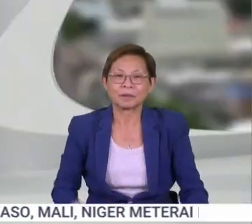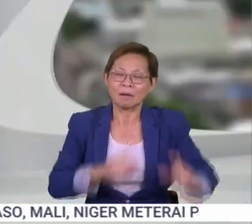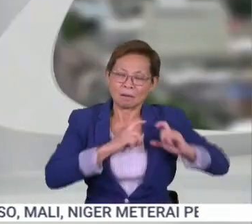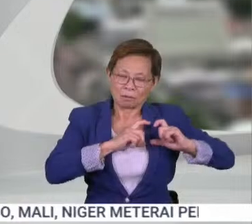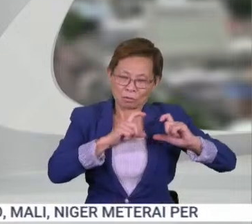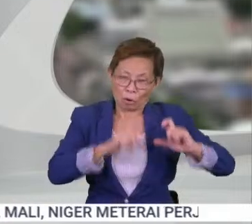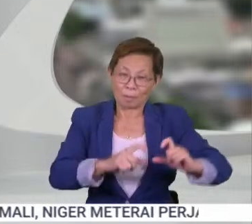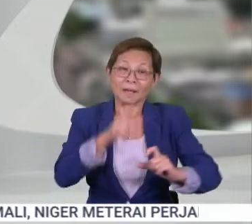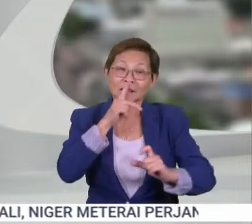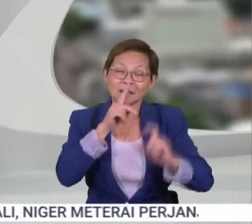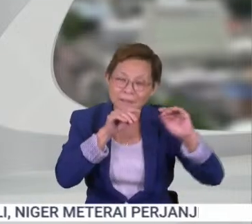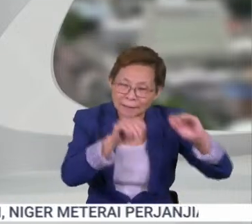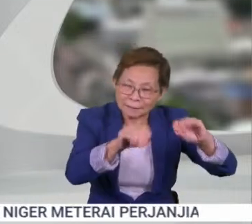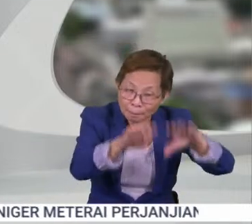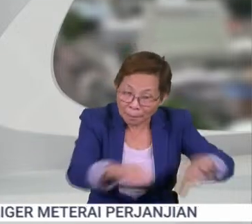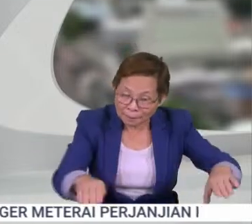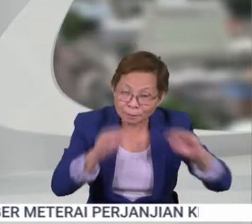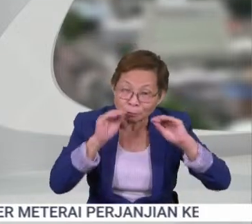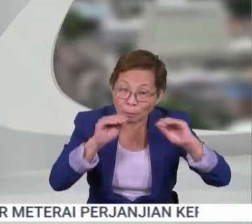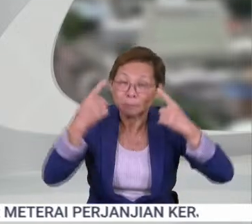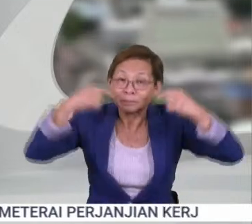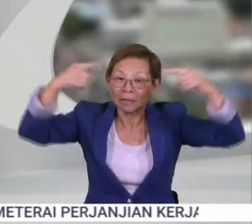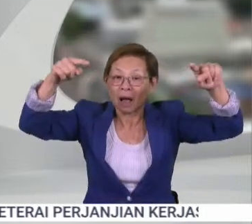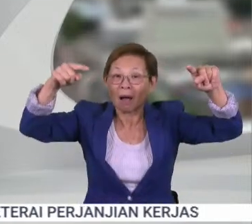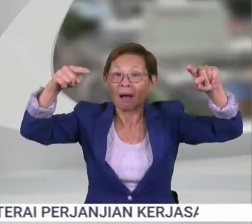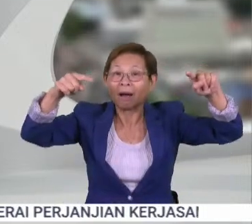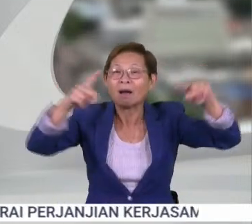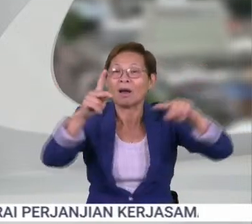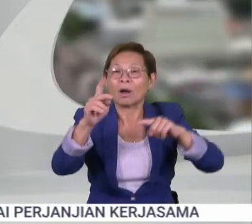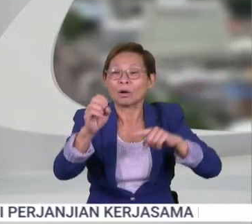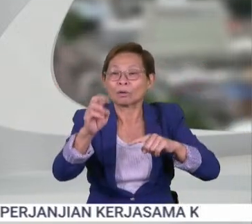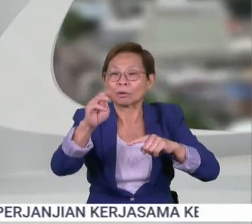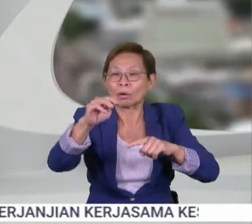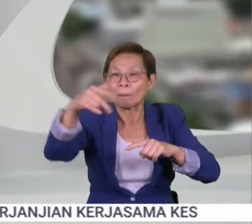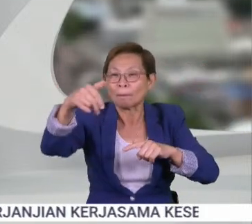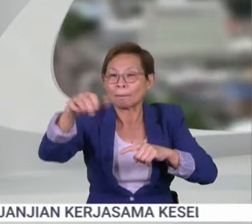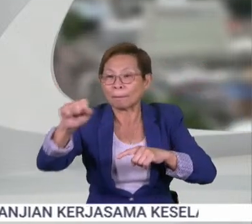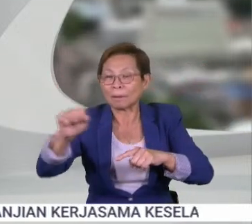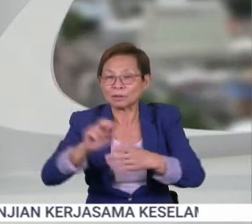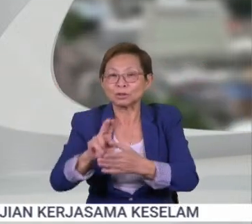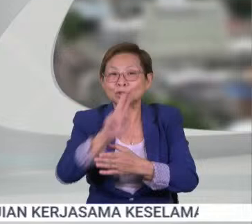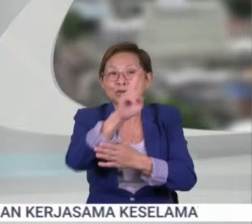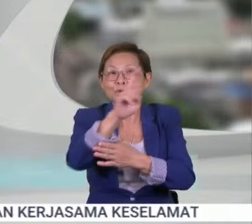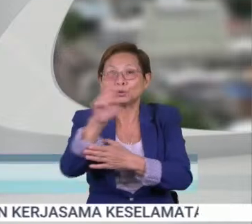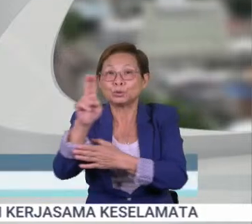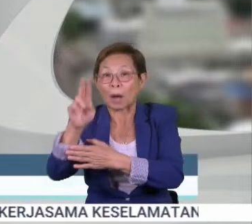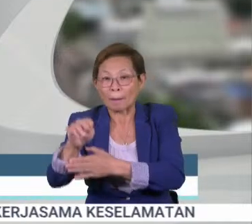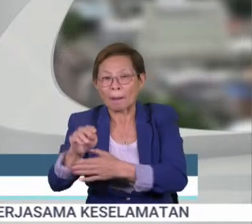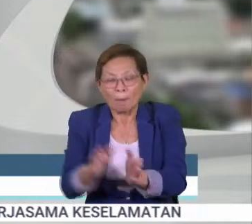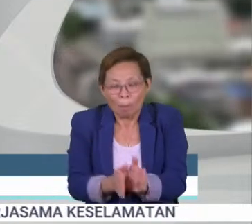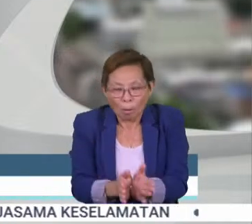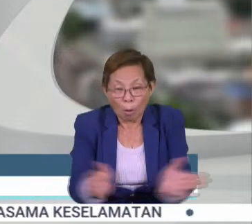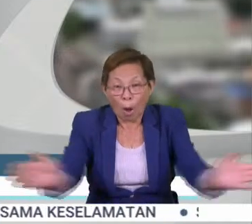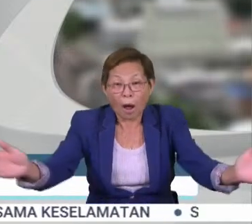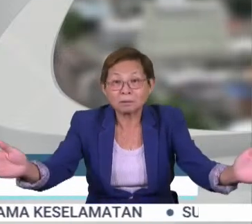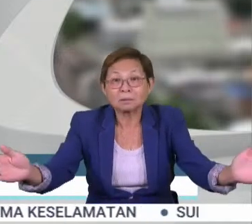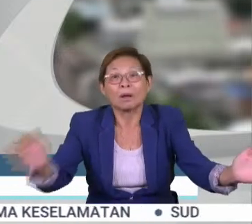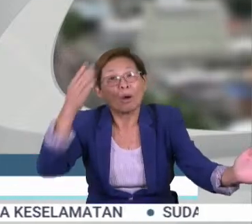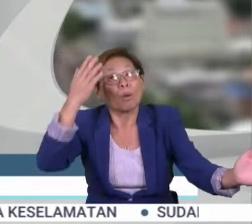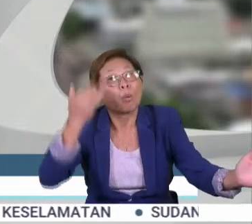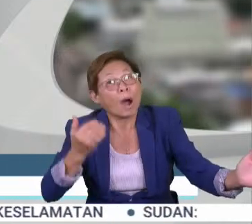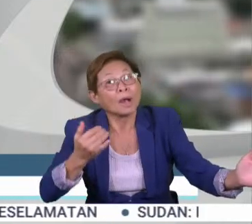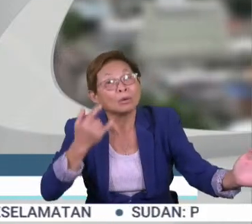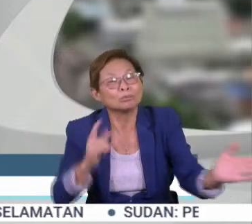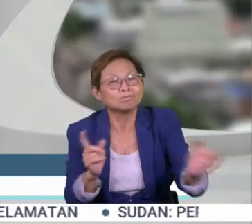Komitmen Kedah mendidik pelajar sukses atau KOMPAS Universiti Utara Malaysia UUM memperluaskan jaringan